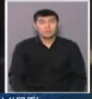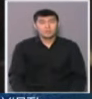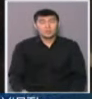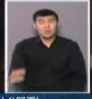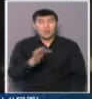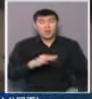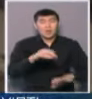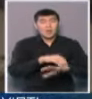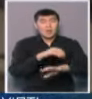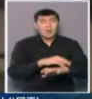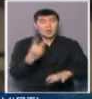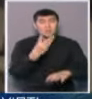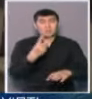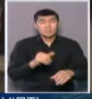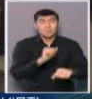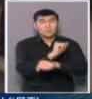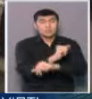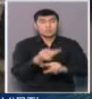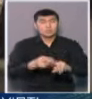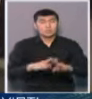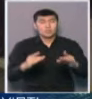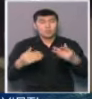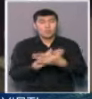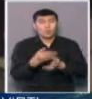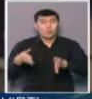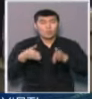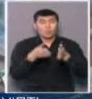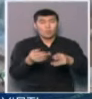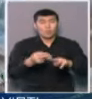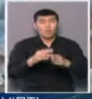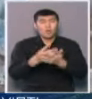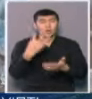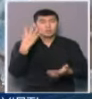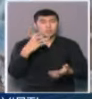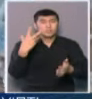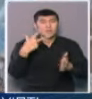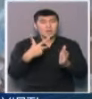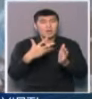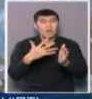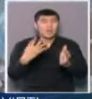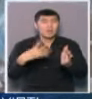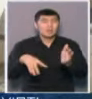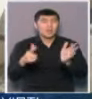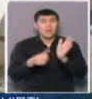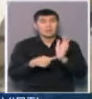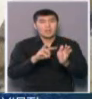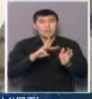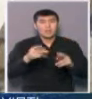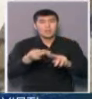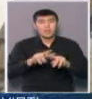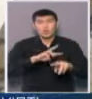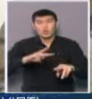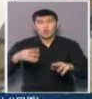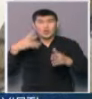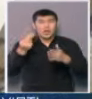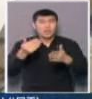Аудандық әкімдікке екі бекеттегі перронды бастан аяқ жаңғыртуға 446 миллион теңге, ал вокзал маңын абаттандыру үшін 121